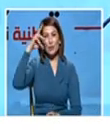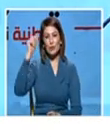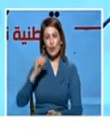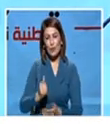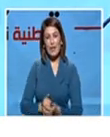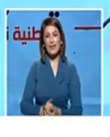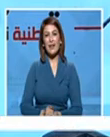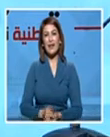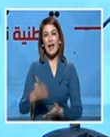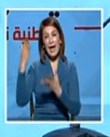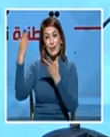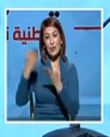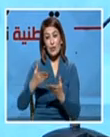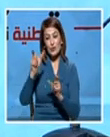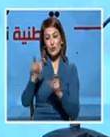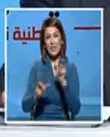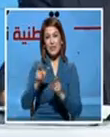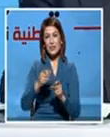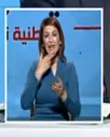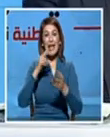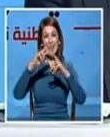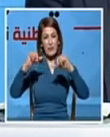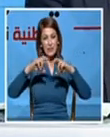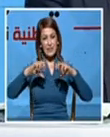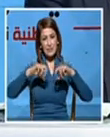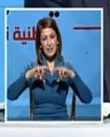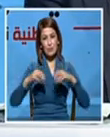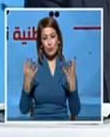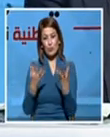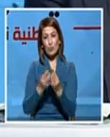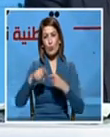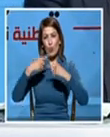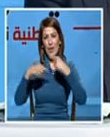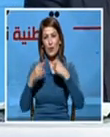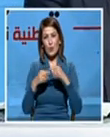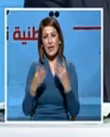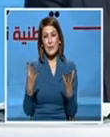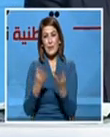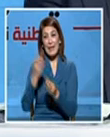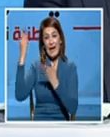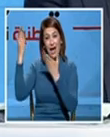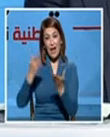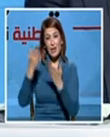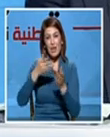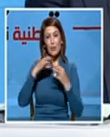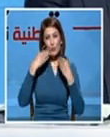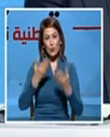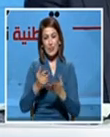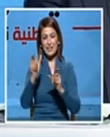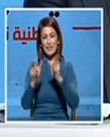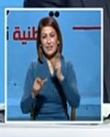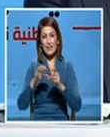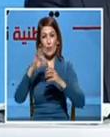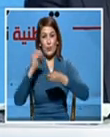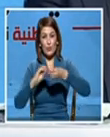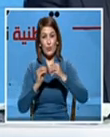سليم بن صالح على قبولك الدعوه وعلى التوضيحات اللي تقدمها في كل مره تحضر معنا، وانت باش تكون حاضر معنا في برشا حاجات حتى نتفادى